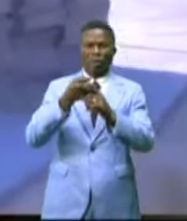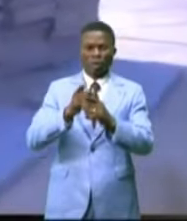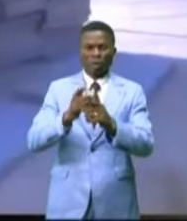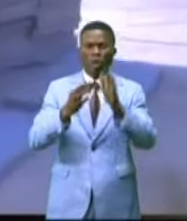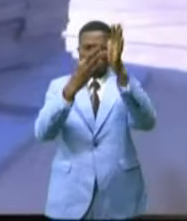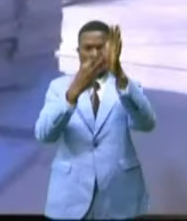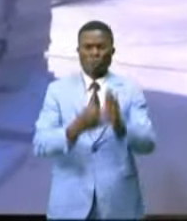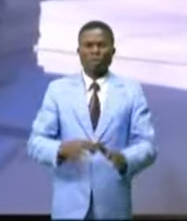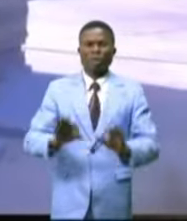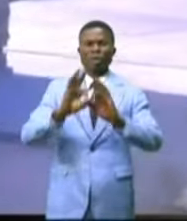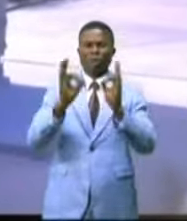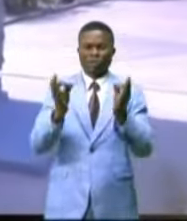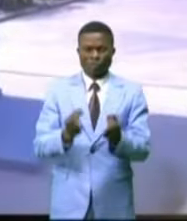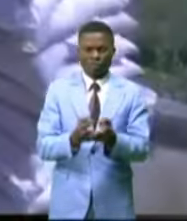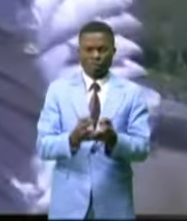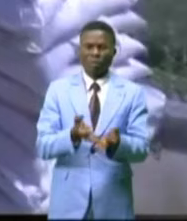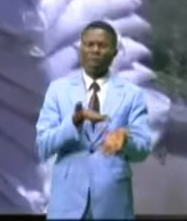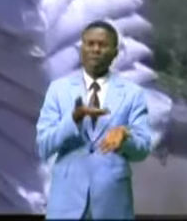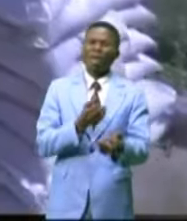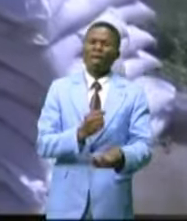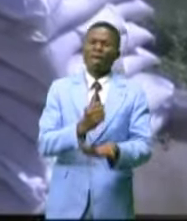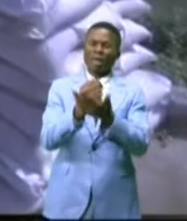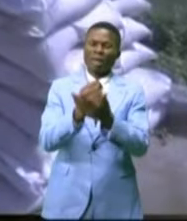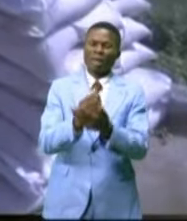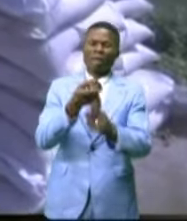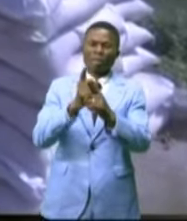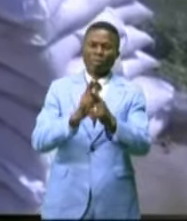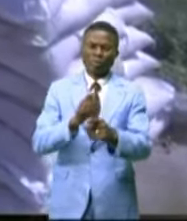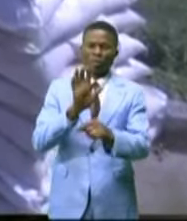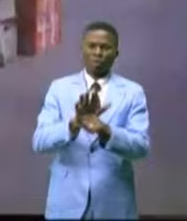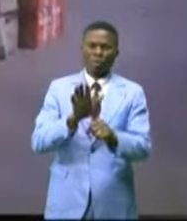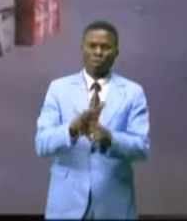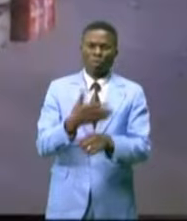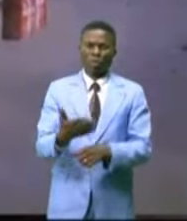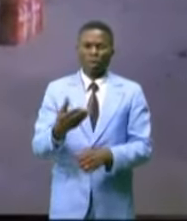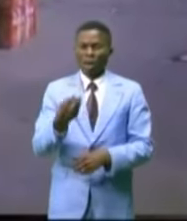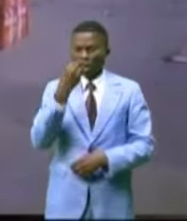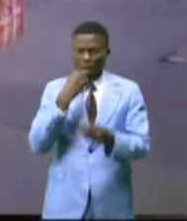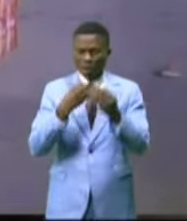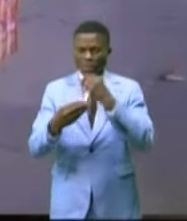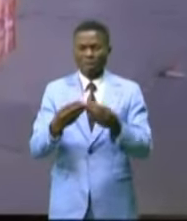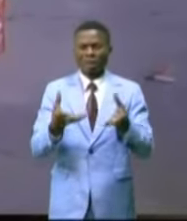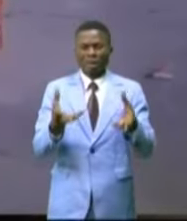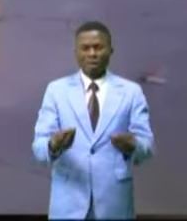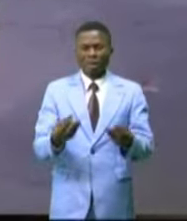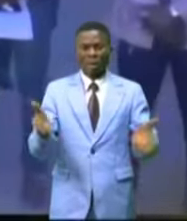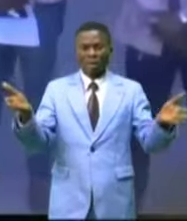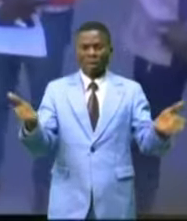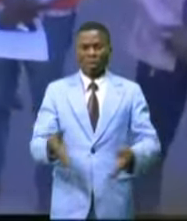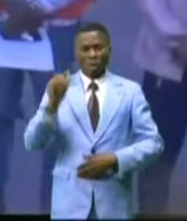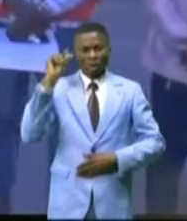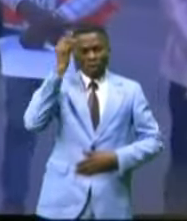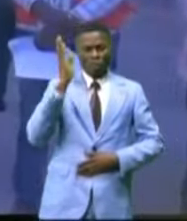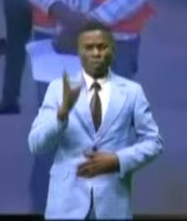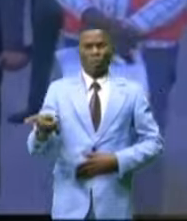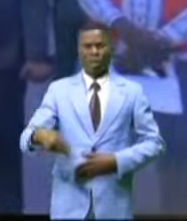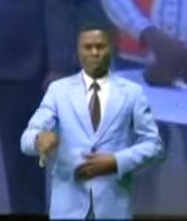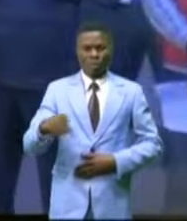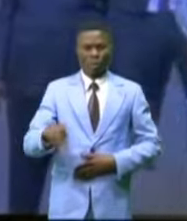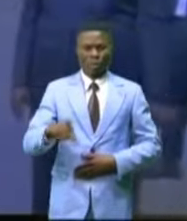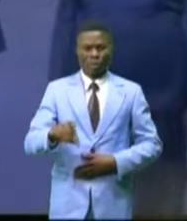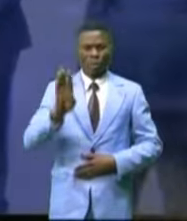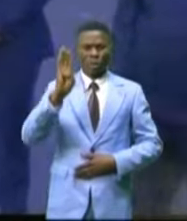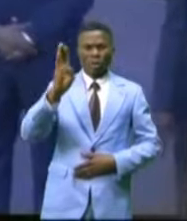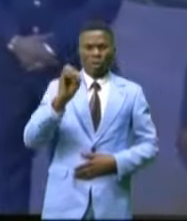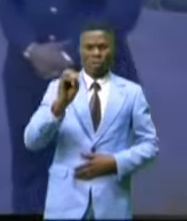800 ménages assistance faite d'une importante quantité de vivre et non vivre en présence du gouverneur de province bobo